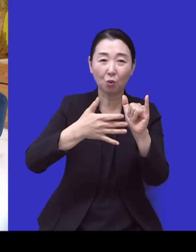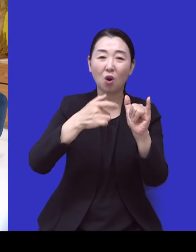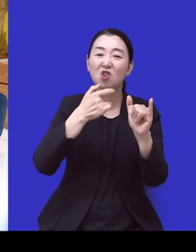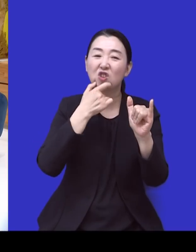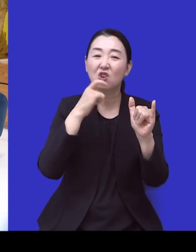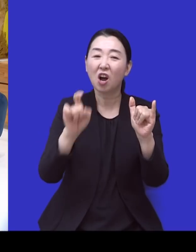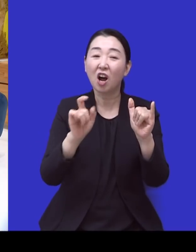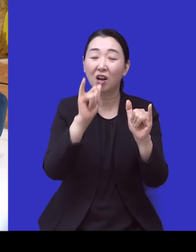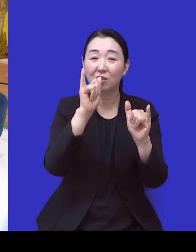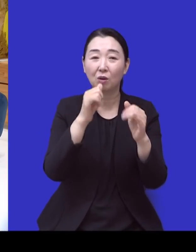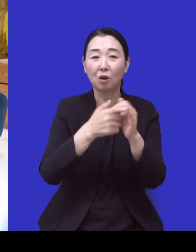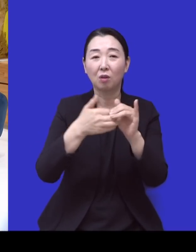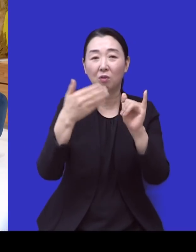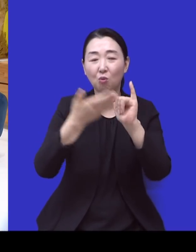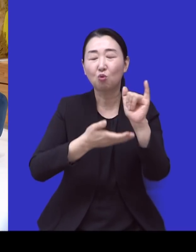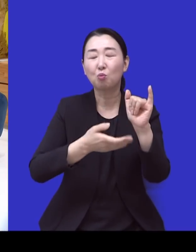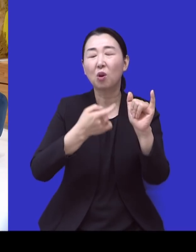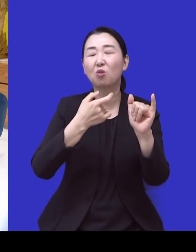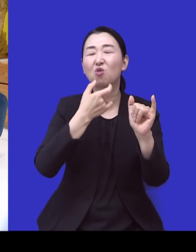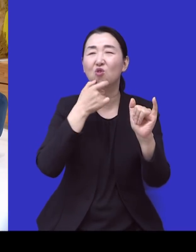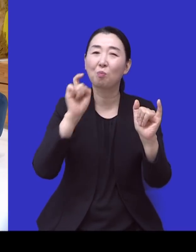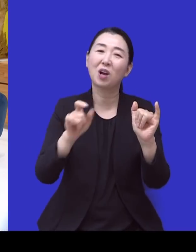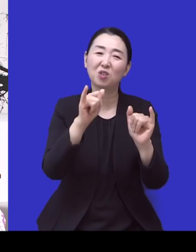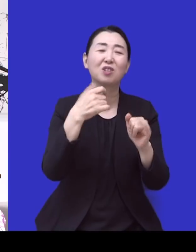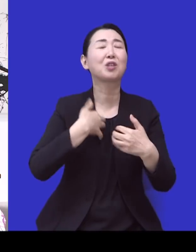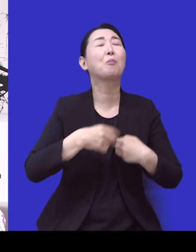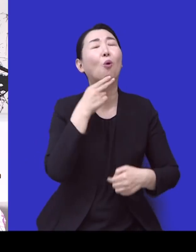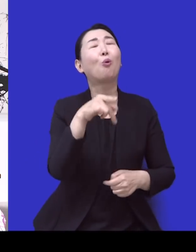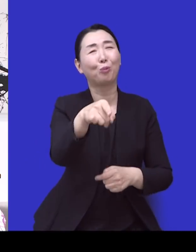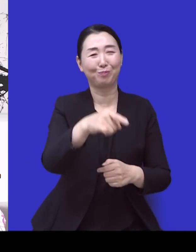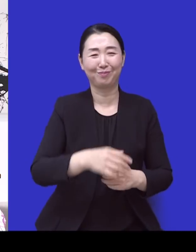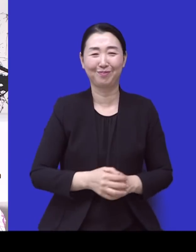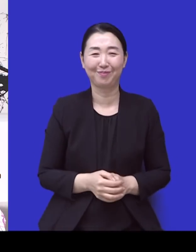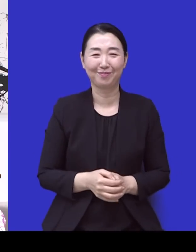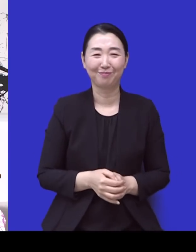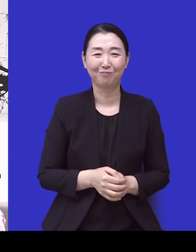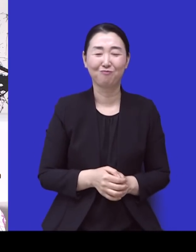그건 이제 진짜 싫으니까 되는 거고 재미없어 하는 거고요. 이제 여기는